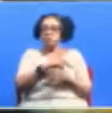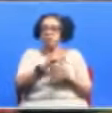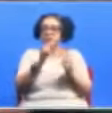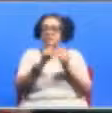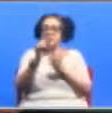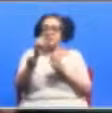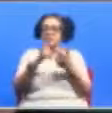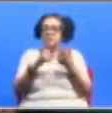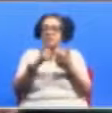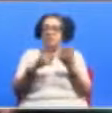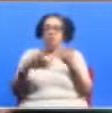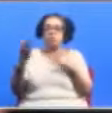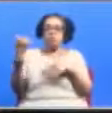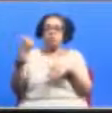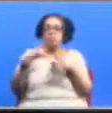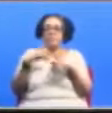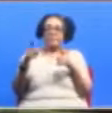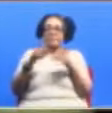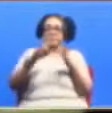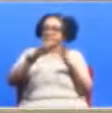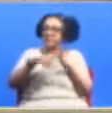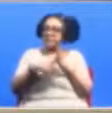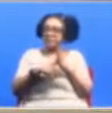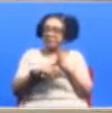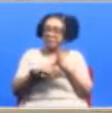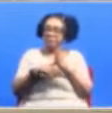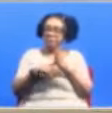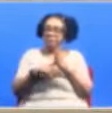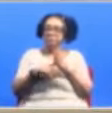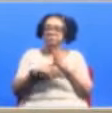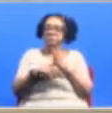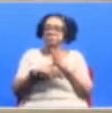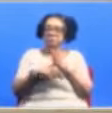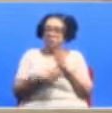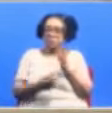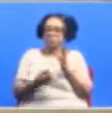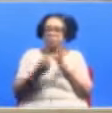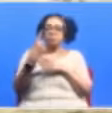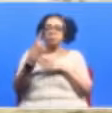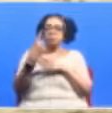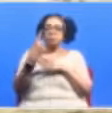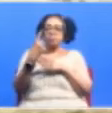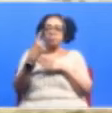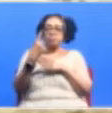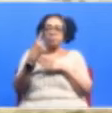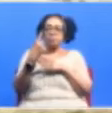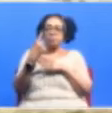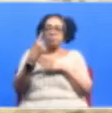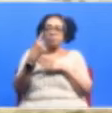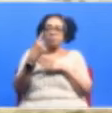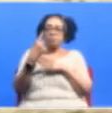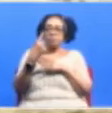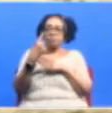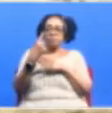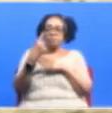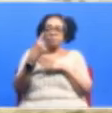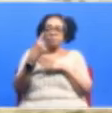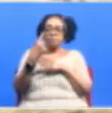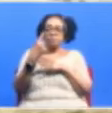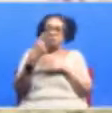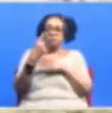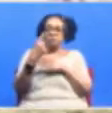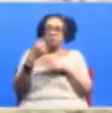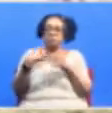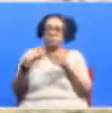ago, but problems started months after birth and have remained so to date. Nikakaa mwaka mwezi mingi yenye